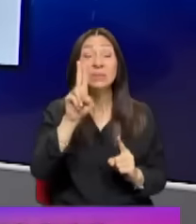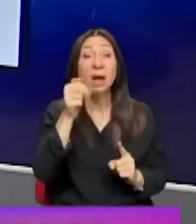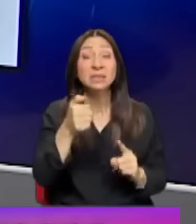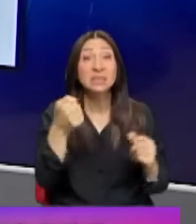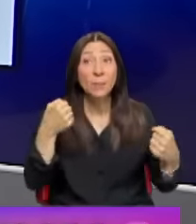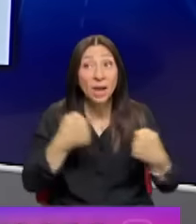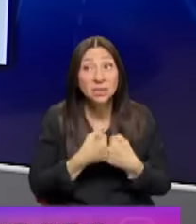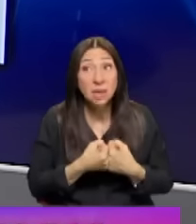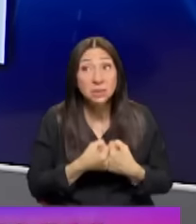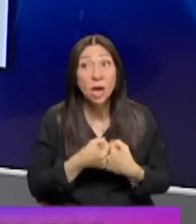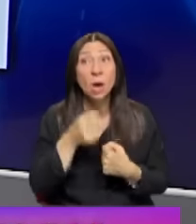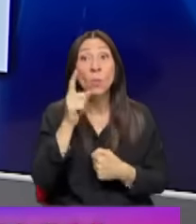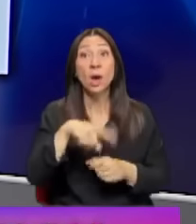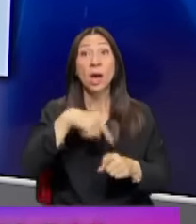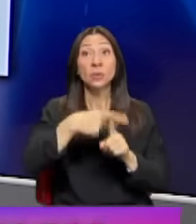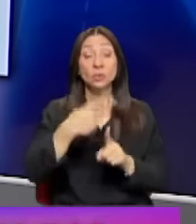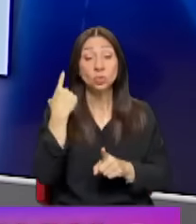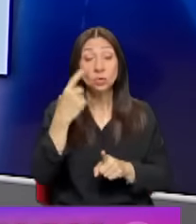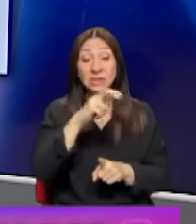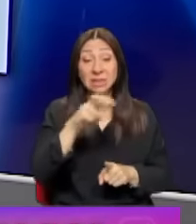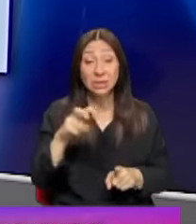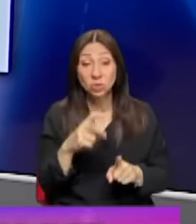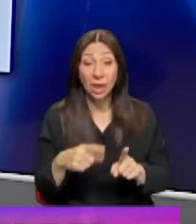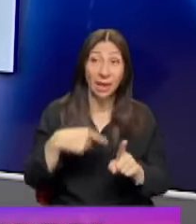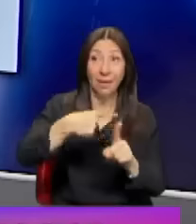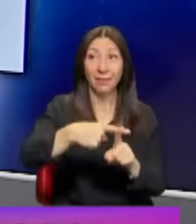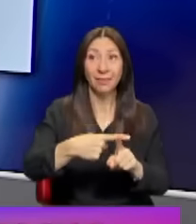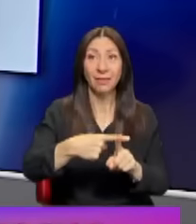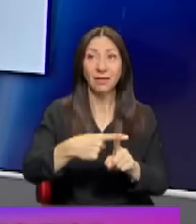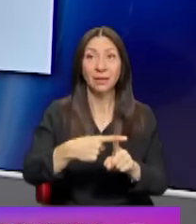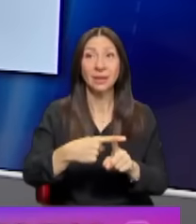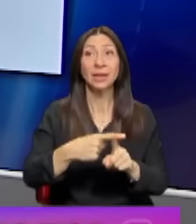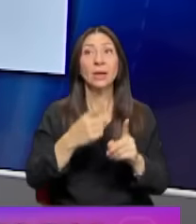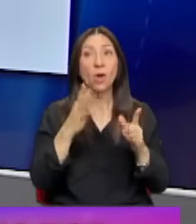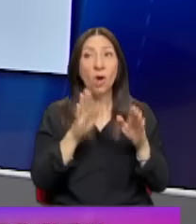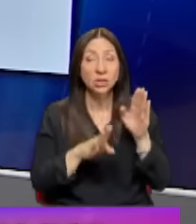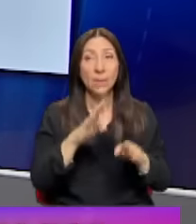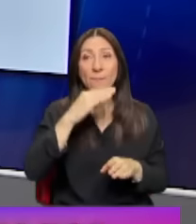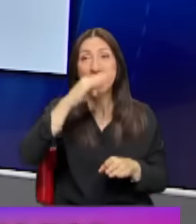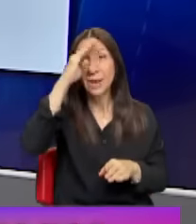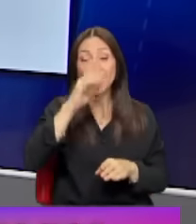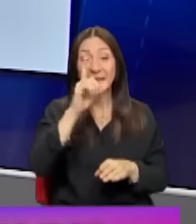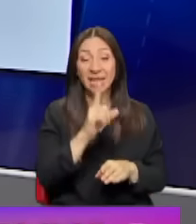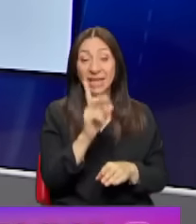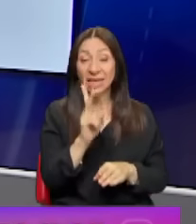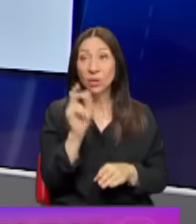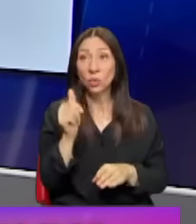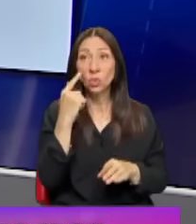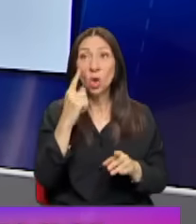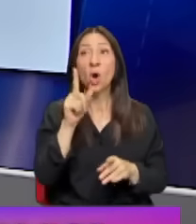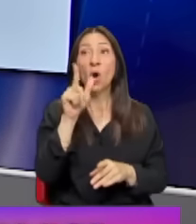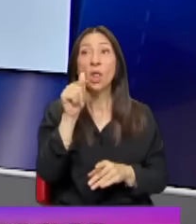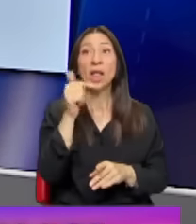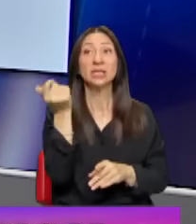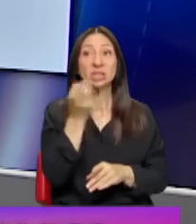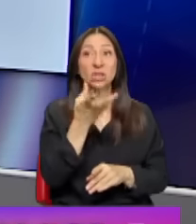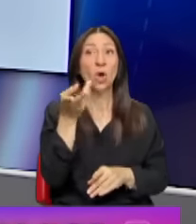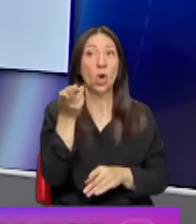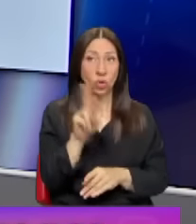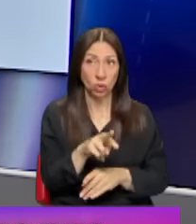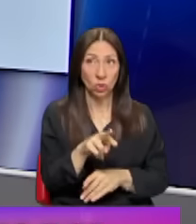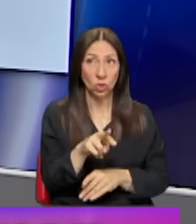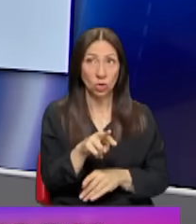trafik kazası. Bunun üzerine dünkü 800 küsuru da ekleyeceksiniz. Yani bayramın ilk iki gününde 16 kişi